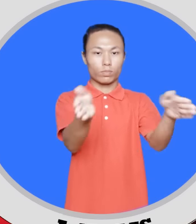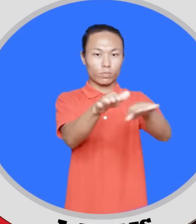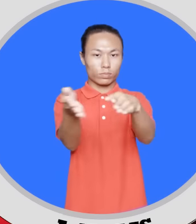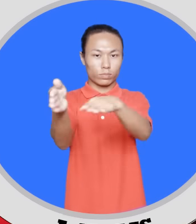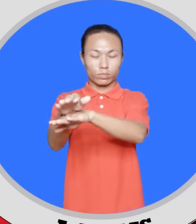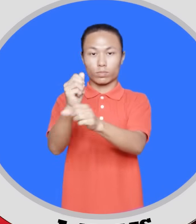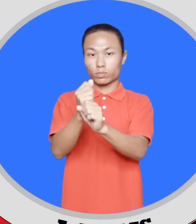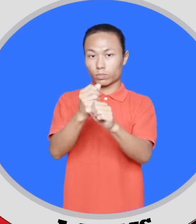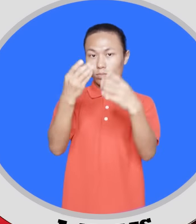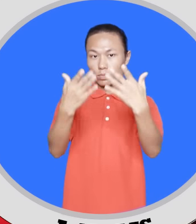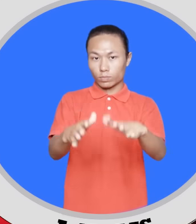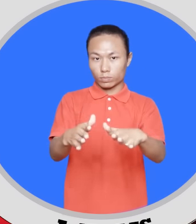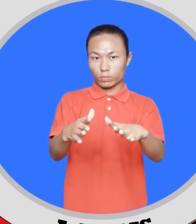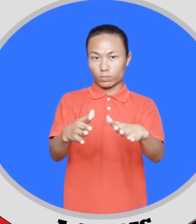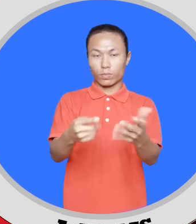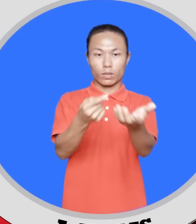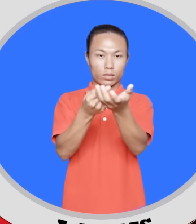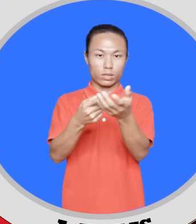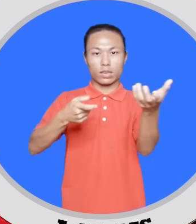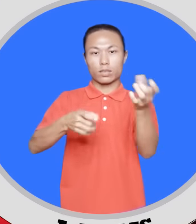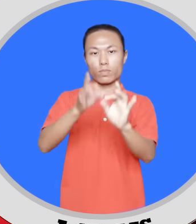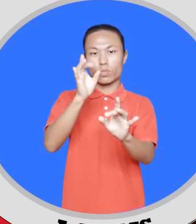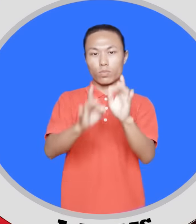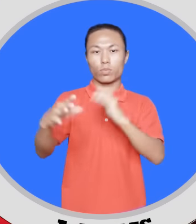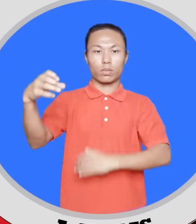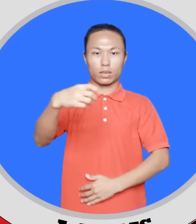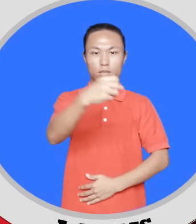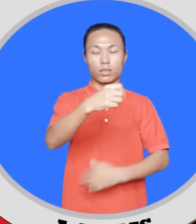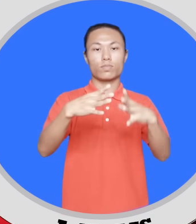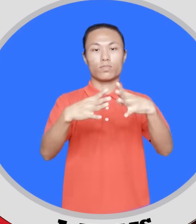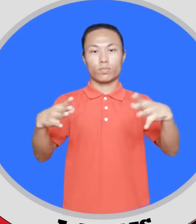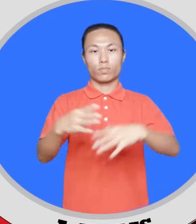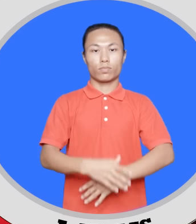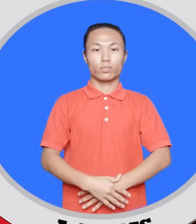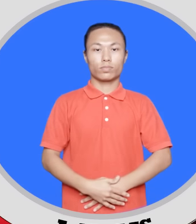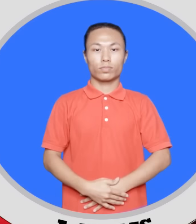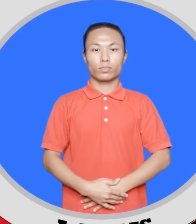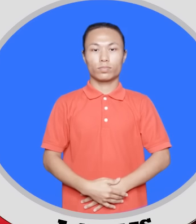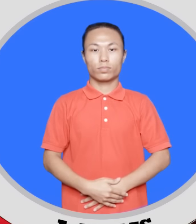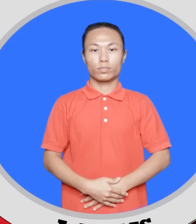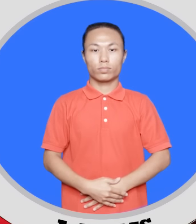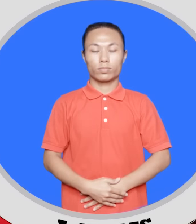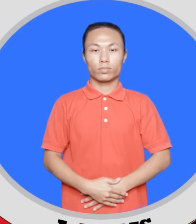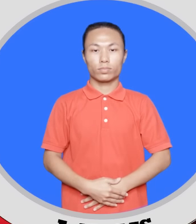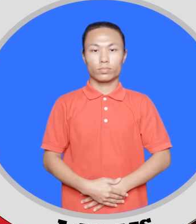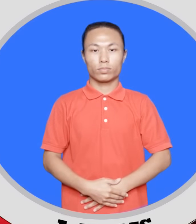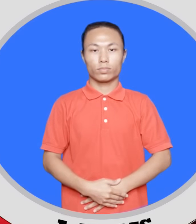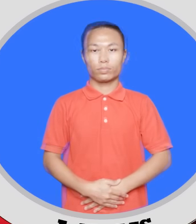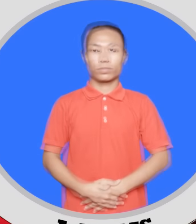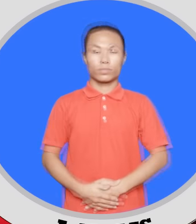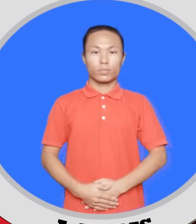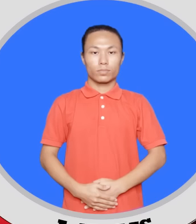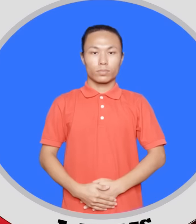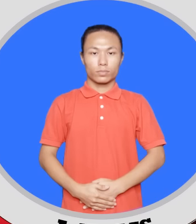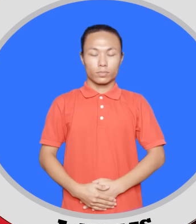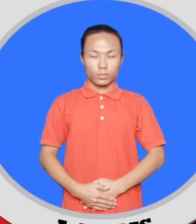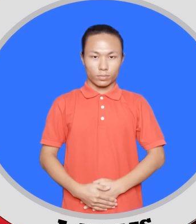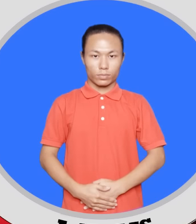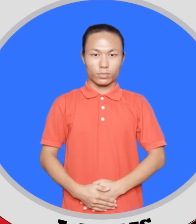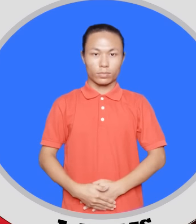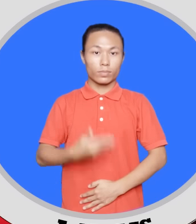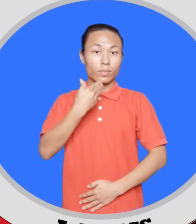ခေရန်အများပြကိုတင်းစီရမိခဲ့တယ်လို့တင်းစီရမိတဲ့ရန်သူအလောင်းတွေကိုကောင်းမွန်စွာမြေမြုပ်တကြိုခဲ့တယ်လို့လည်းဖော်ပြထားပါတယ်